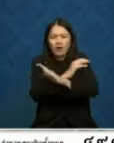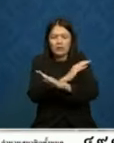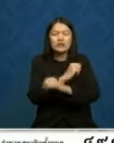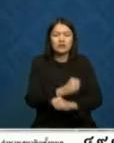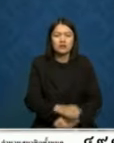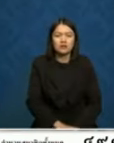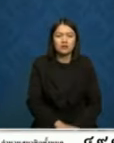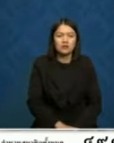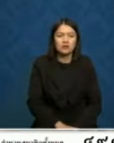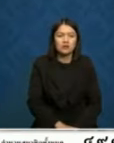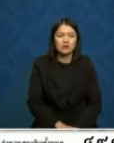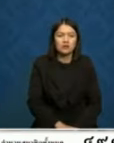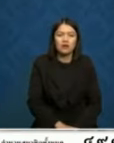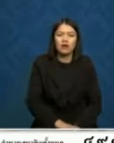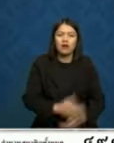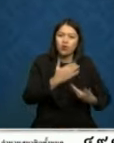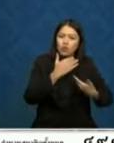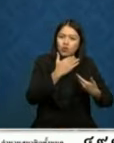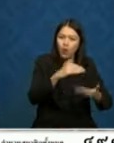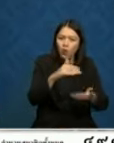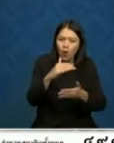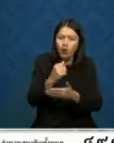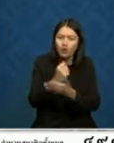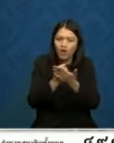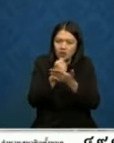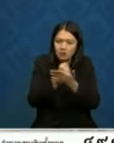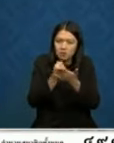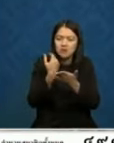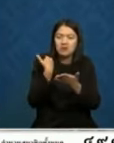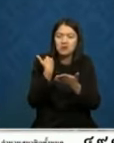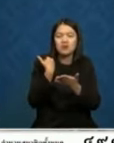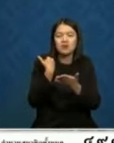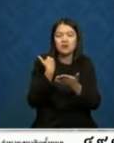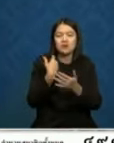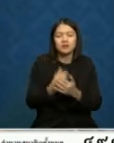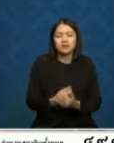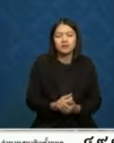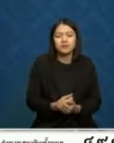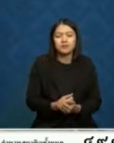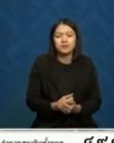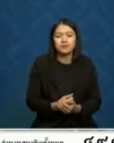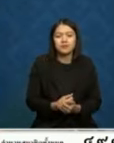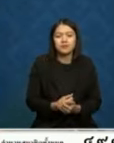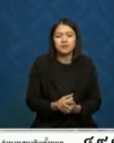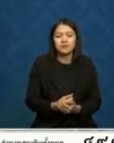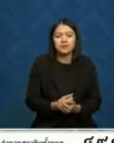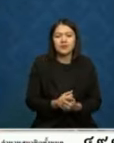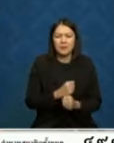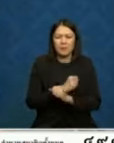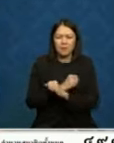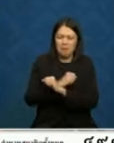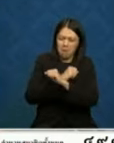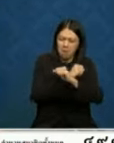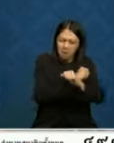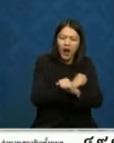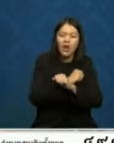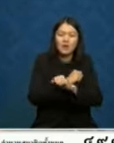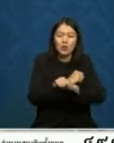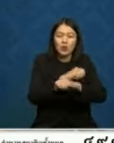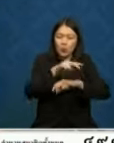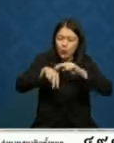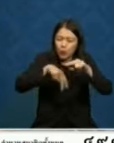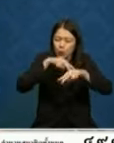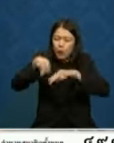ครับส่งออกยาเสพติดและใช้มาตรการสร้างความภูมิคุ้มกันให้กับพี่น้องประชาชนทุ